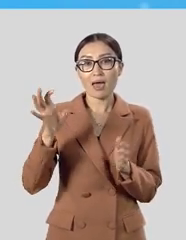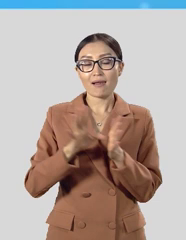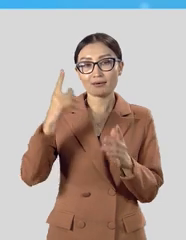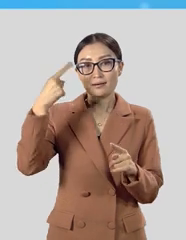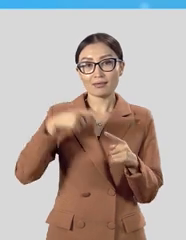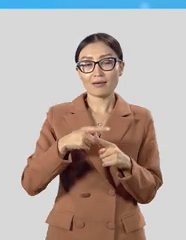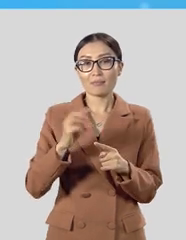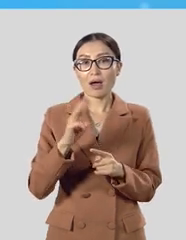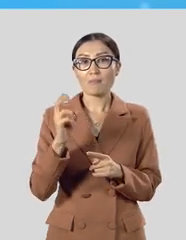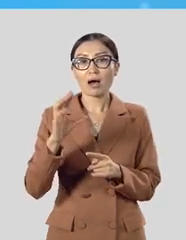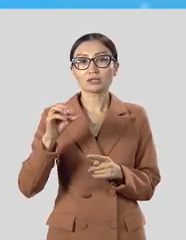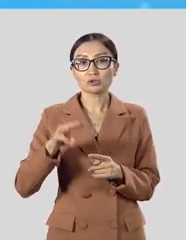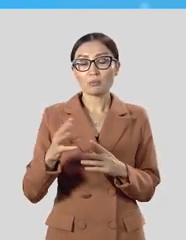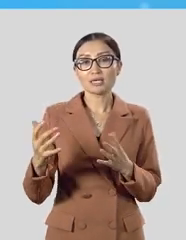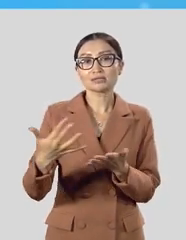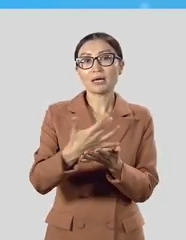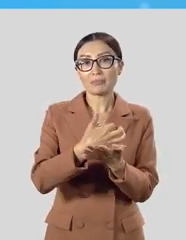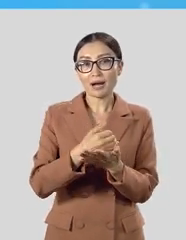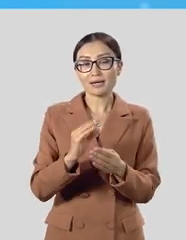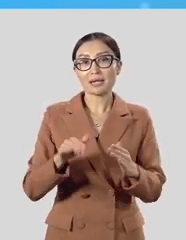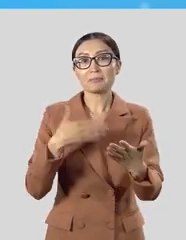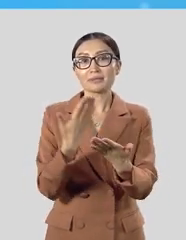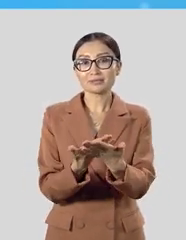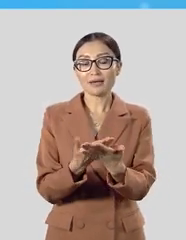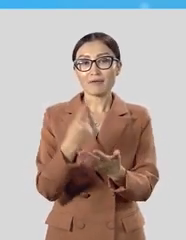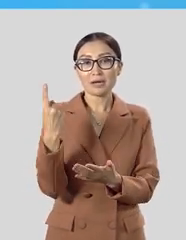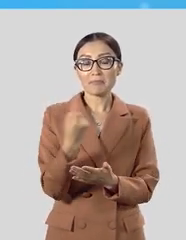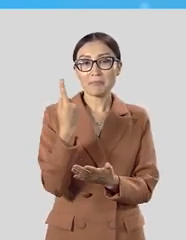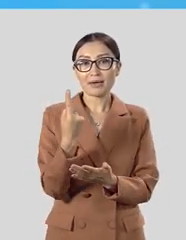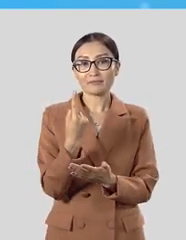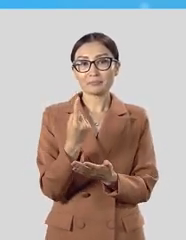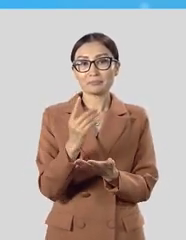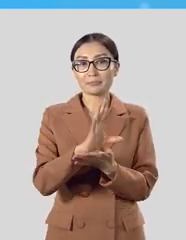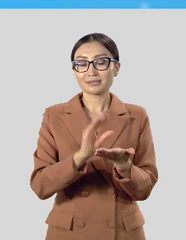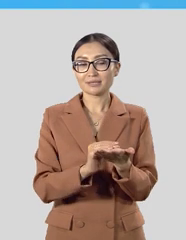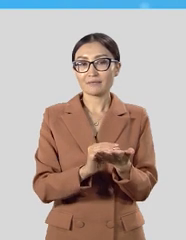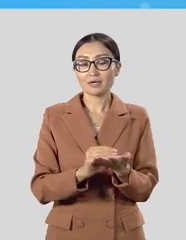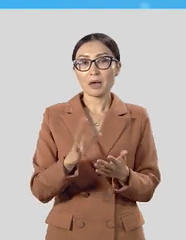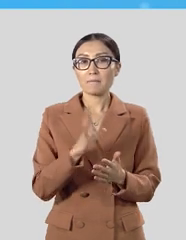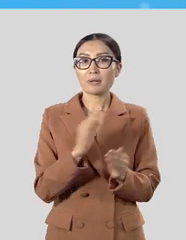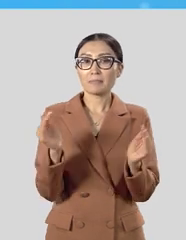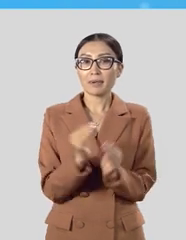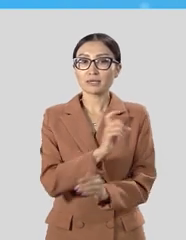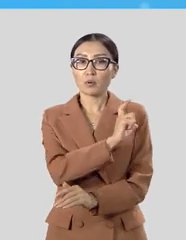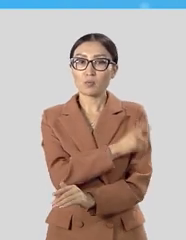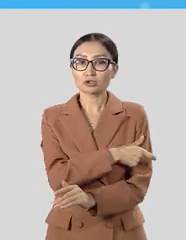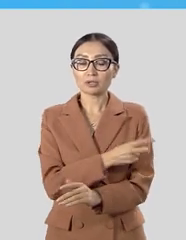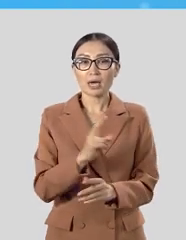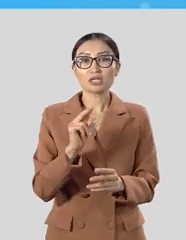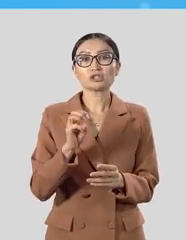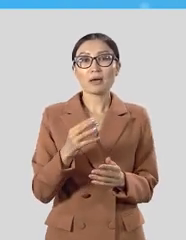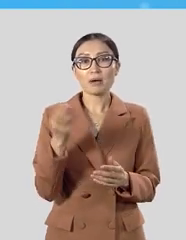электротехником Максом Кнолем, собрали и представили первый прототип, который на тот момент был менее мощным, чем,